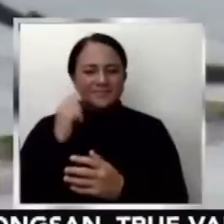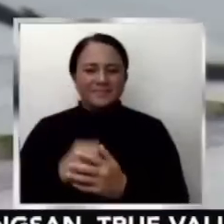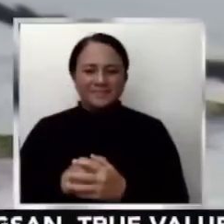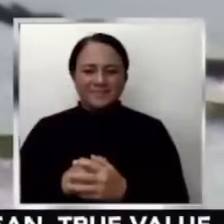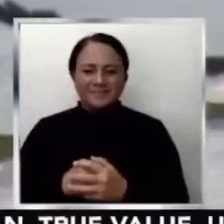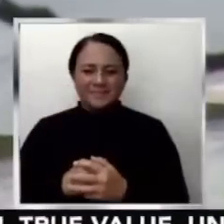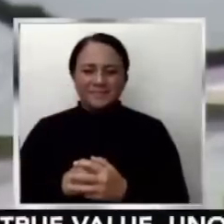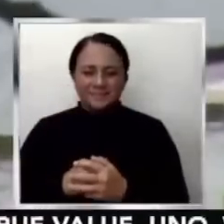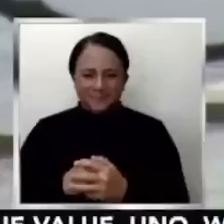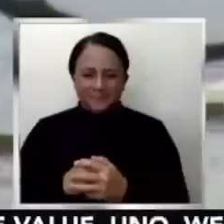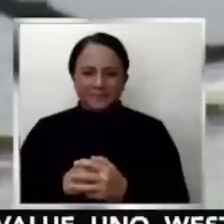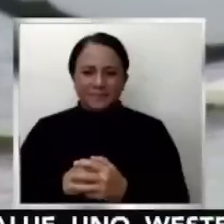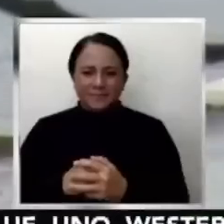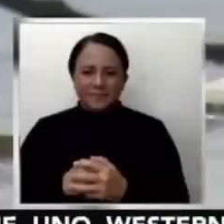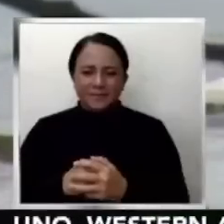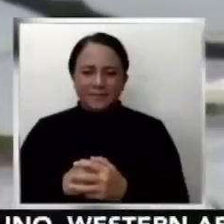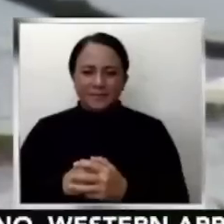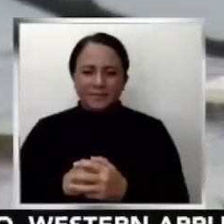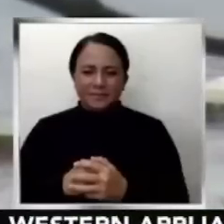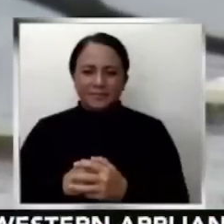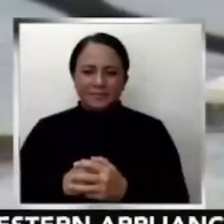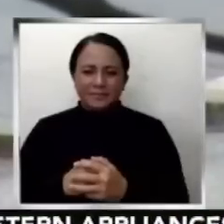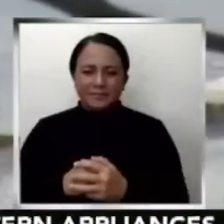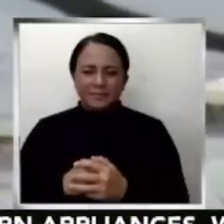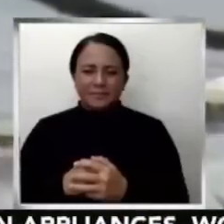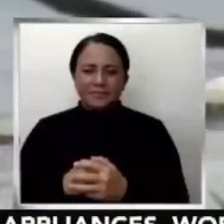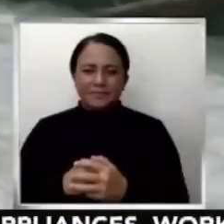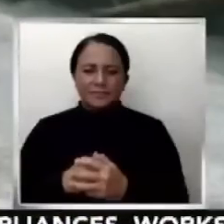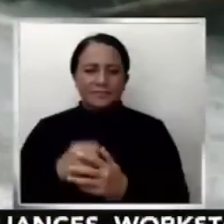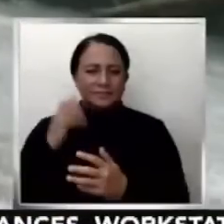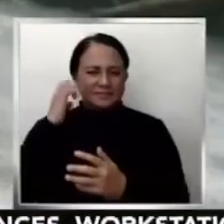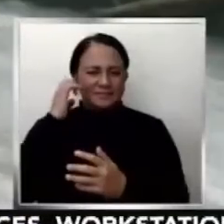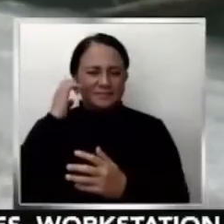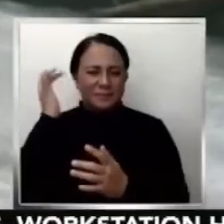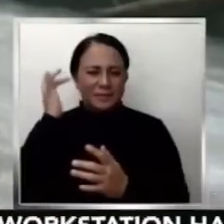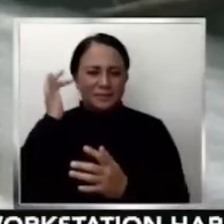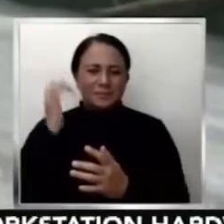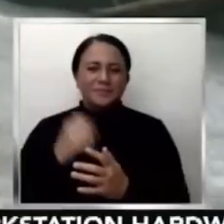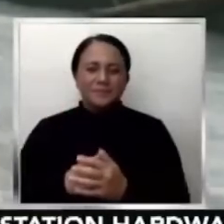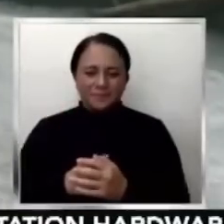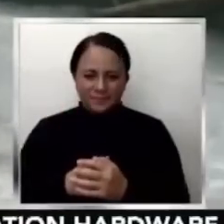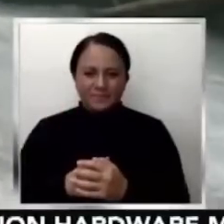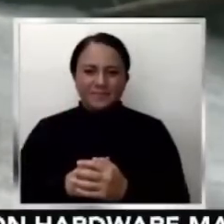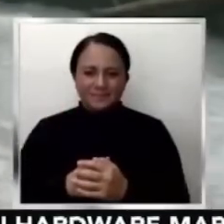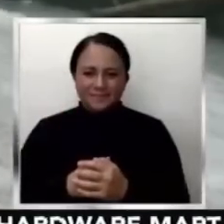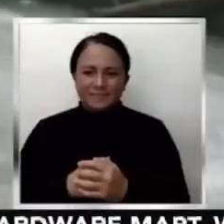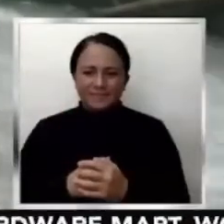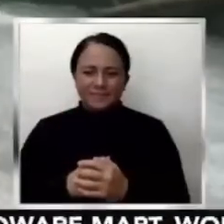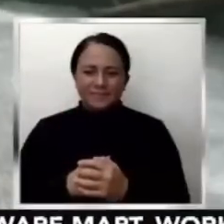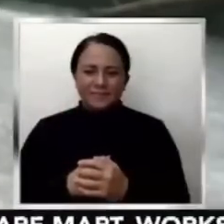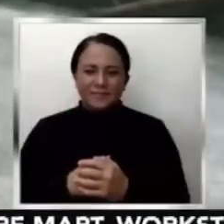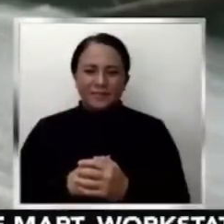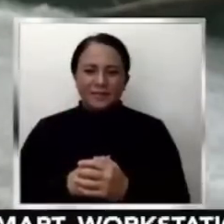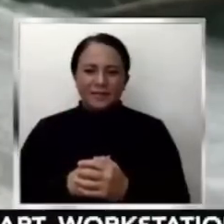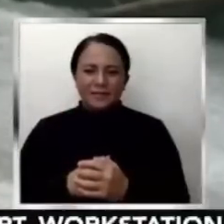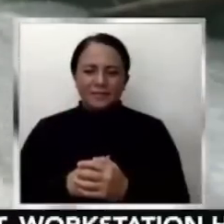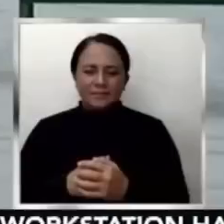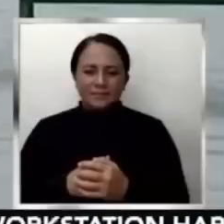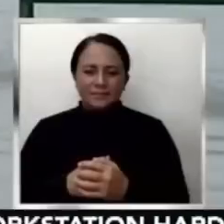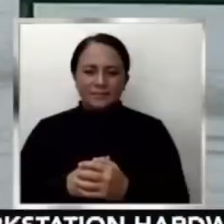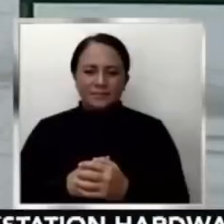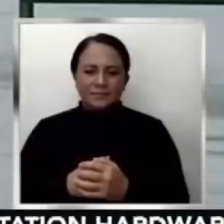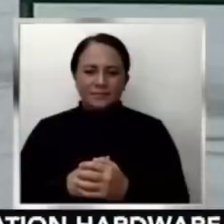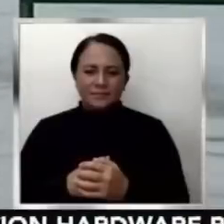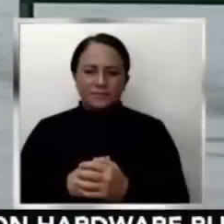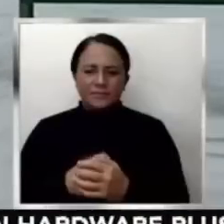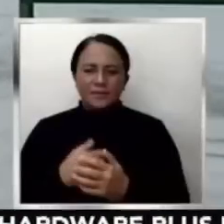hanggang August 3, kayang pumuno ng nasa mahigit 1,000,000 Olympic-sized swimming pool, malayo sa volume na inilabas ng dam.